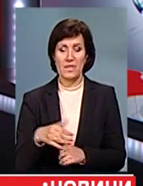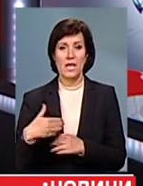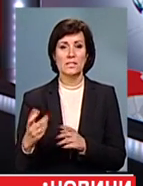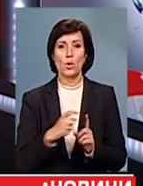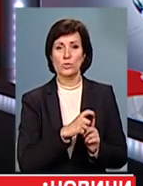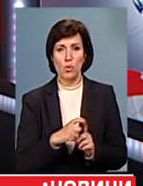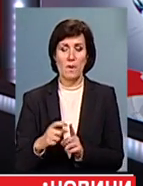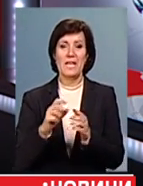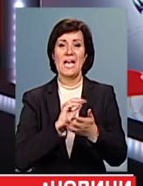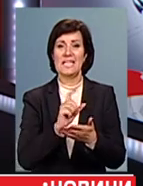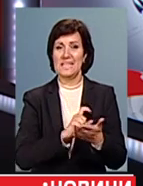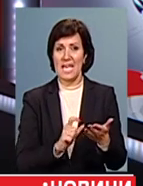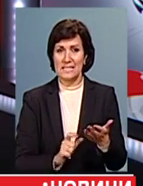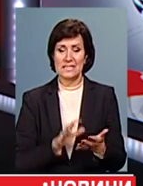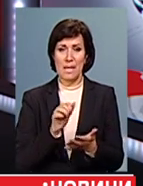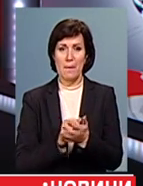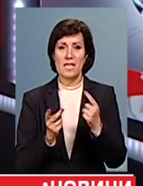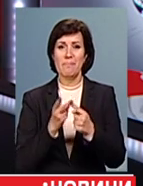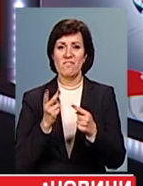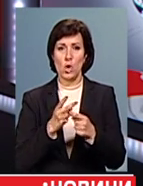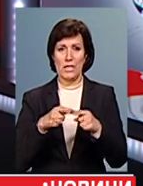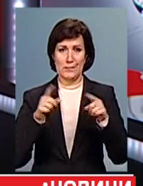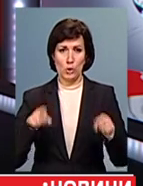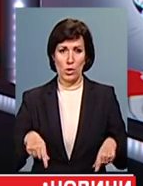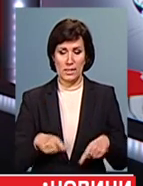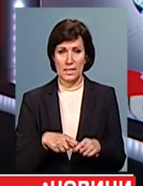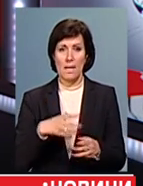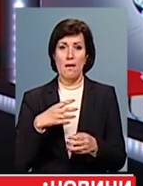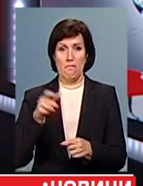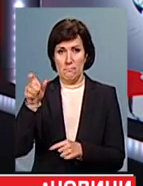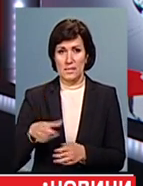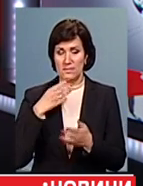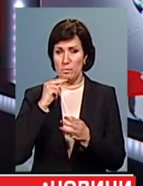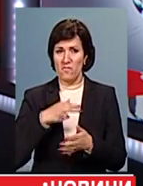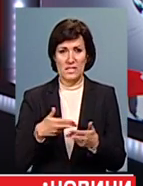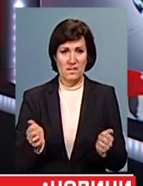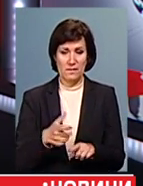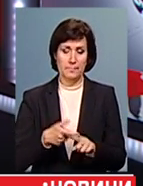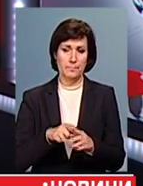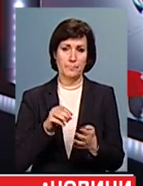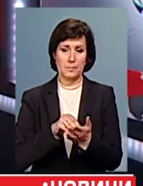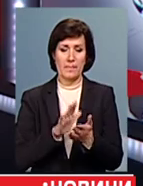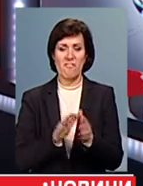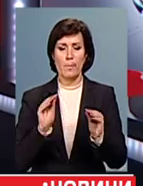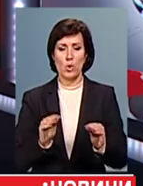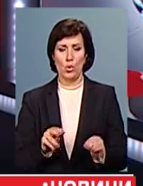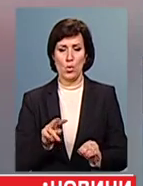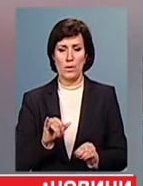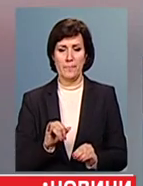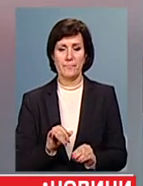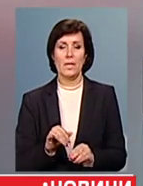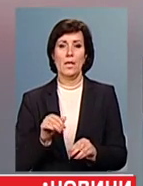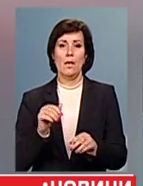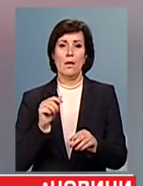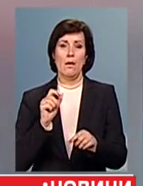його словами, текст обвинувачення займає 1,5 сторінки. Роман своєї провини не визнав, і це зафіксовано у протоколі.